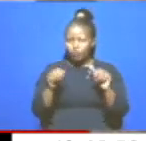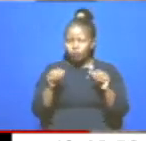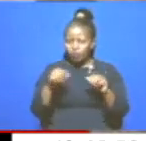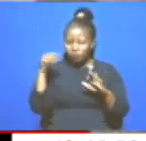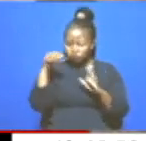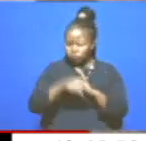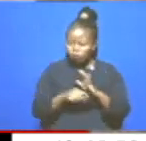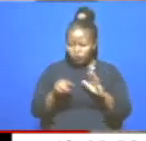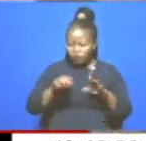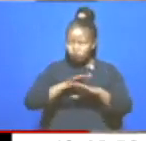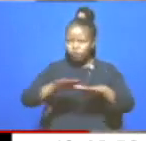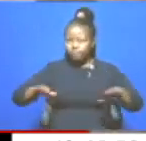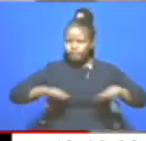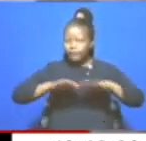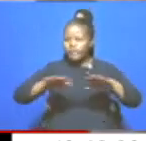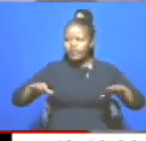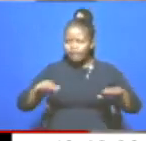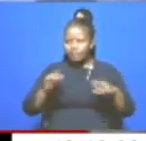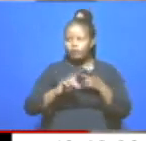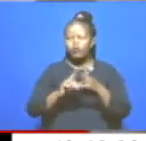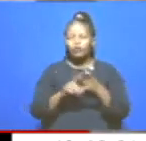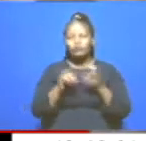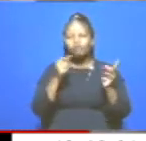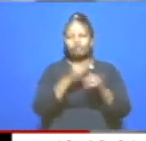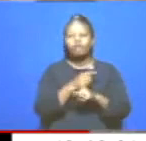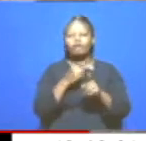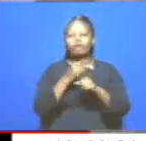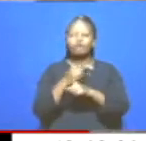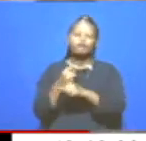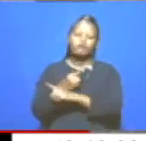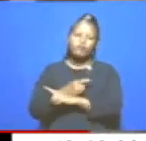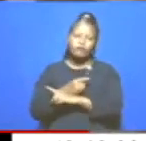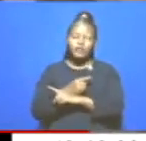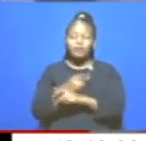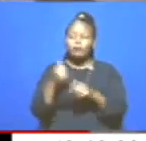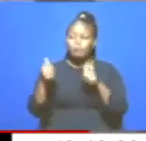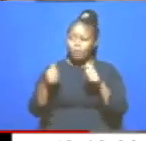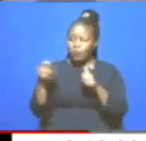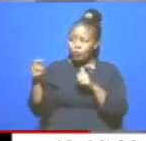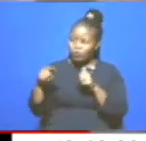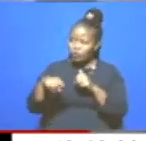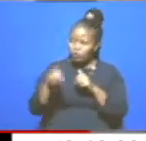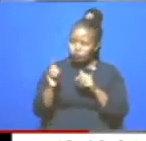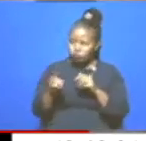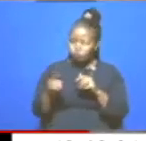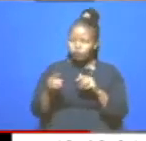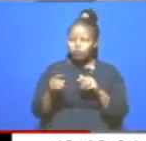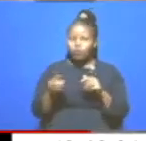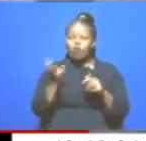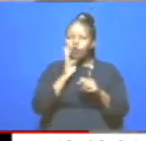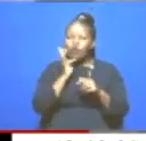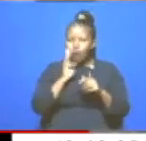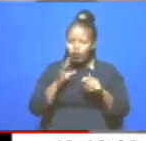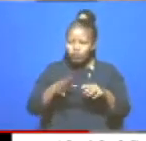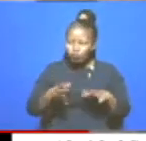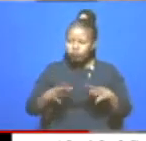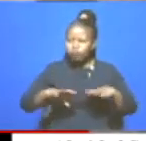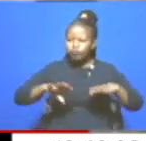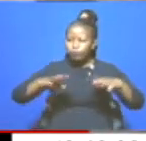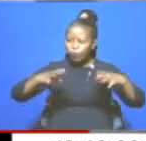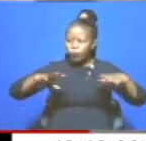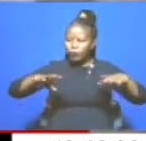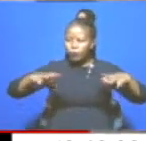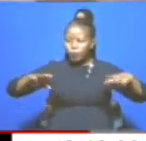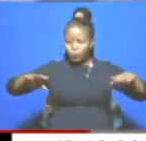ile windsurfing ambazo unateleza katika mawimbi na unakwenda unapelekwa, hiyo watalii